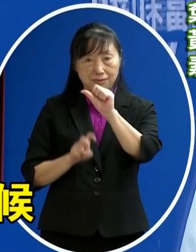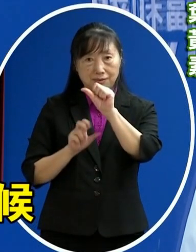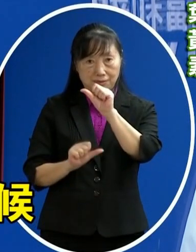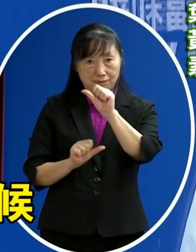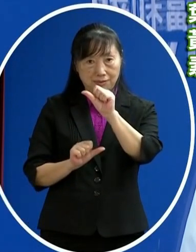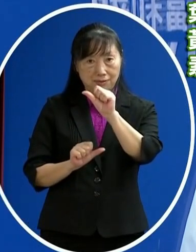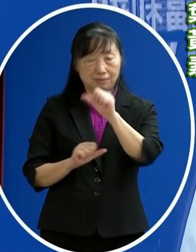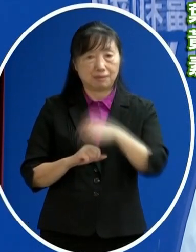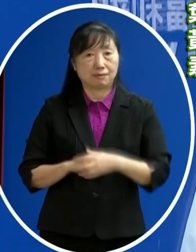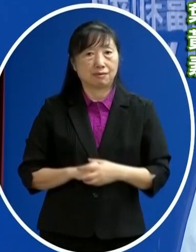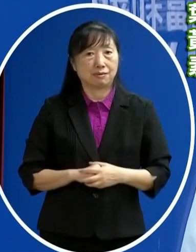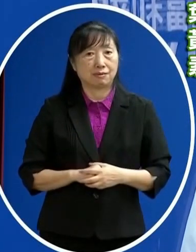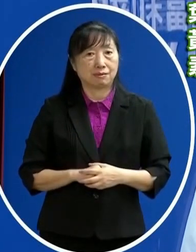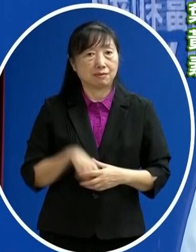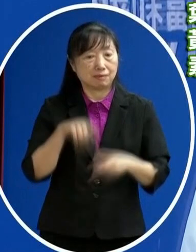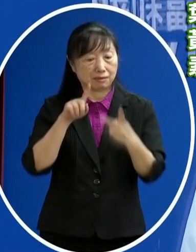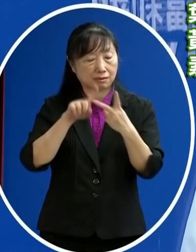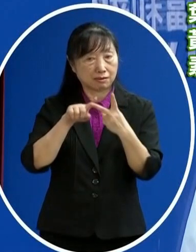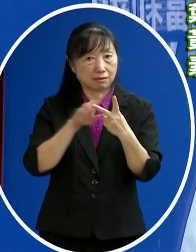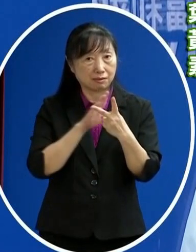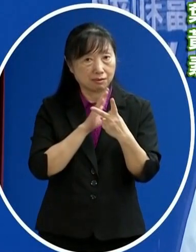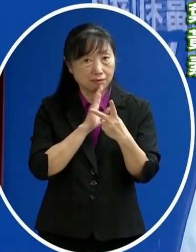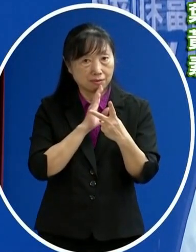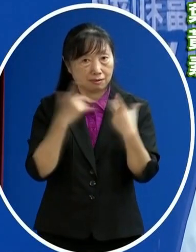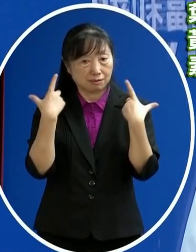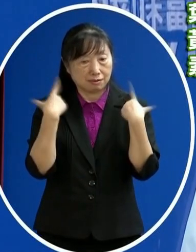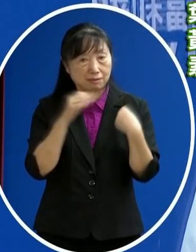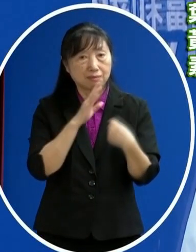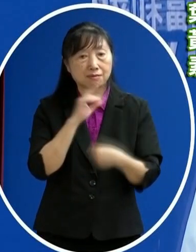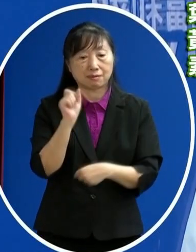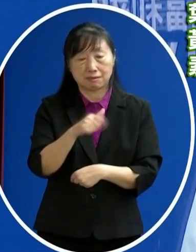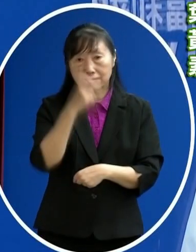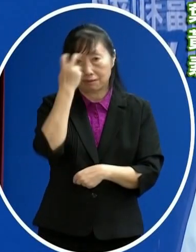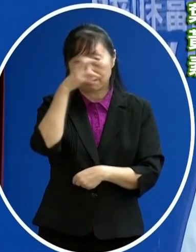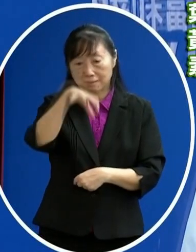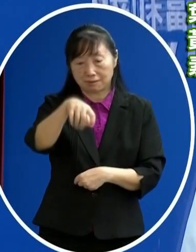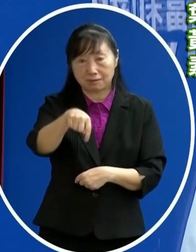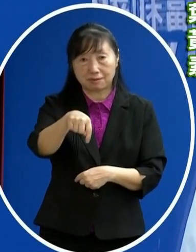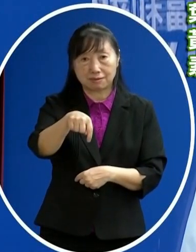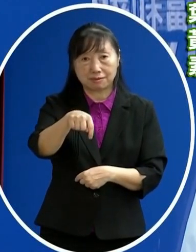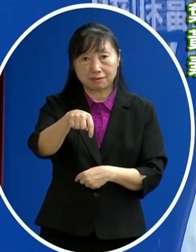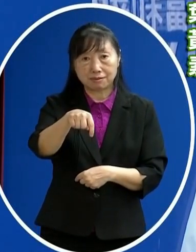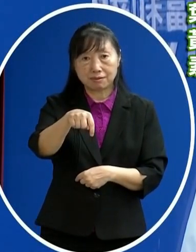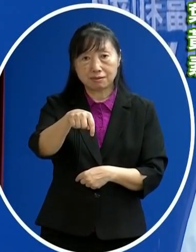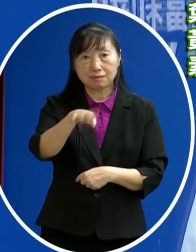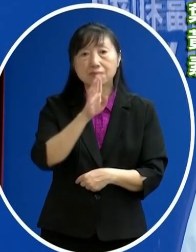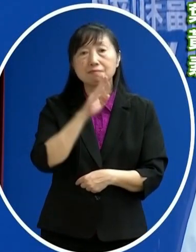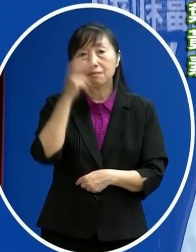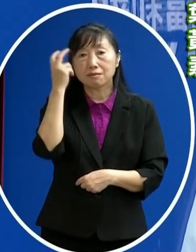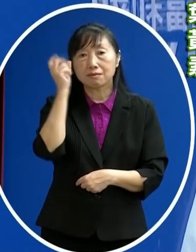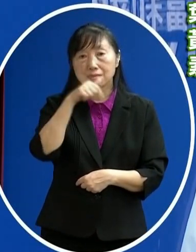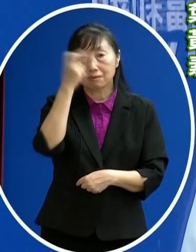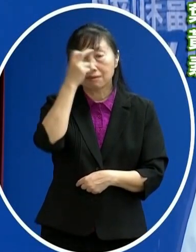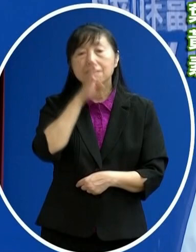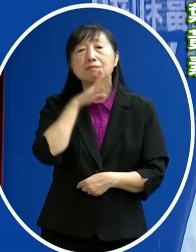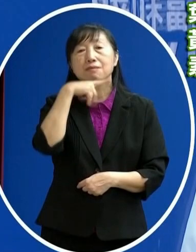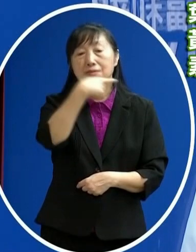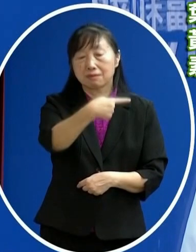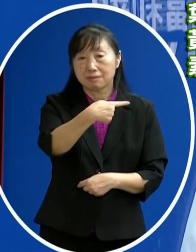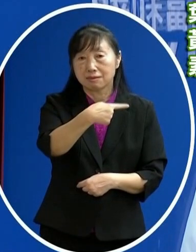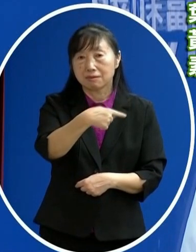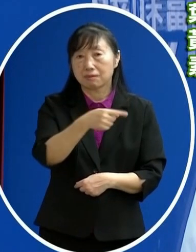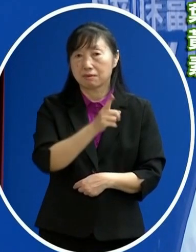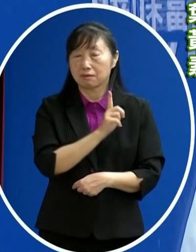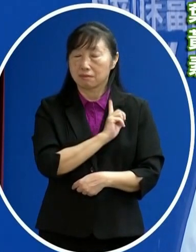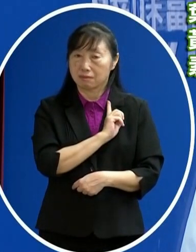5月25日的时候。那他这位同仁，他原来是在快筛的时候是阴性，那后来他自